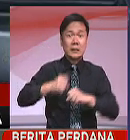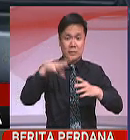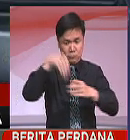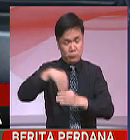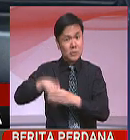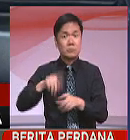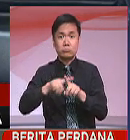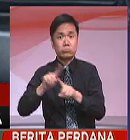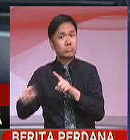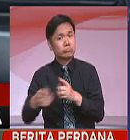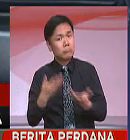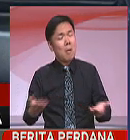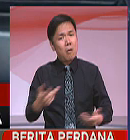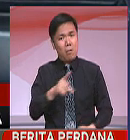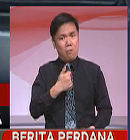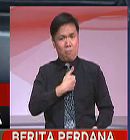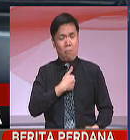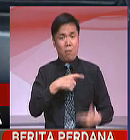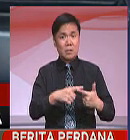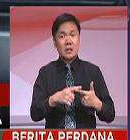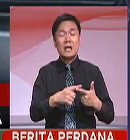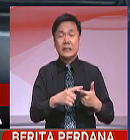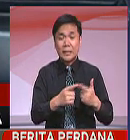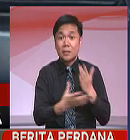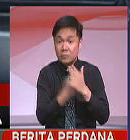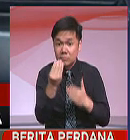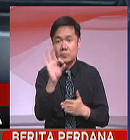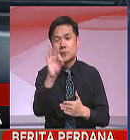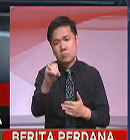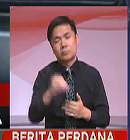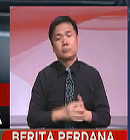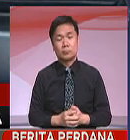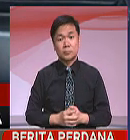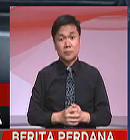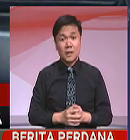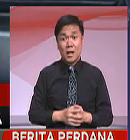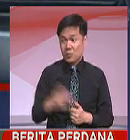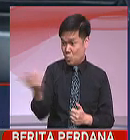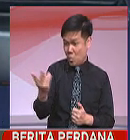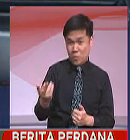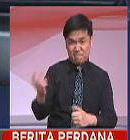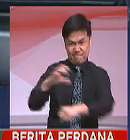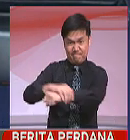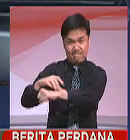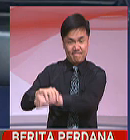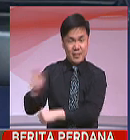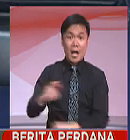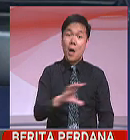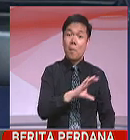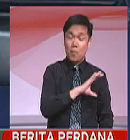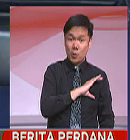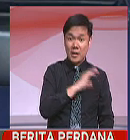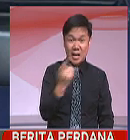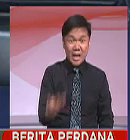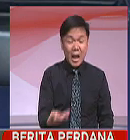pelbagai dokumen peribadi dan wang tunai RM90. Dengan penangkapan dua suspek berkenaan, polis berjaya